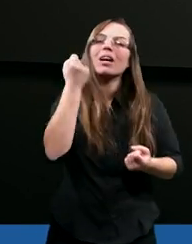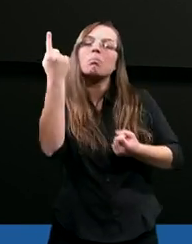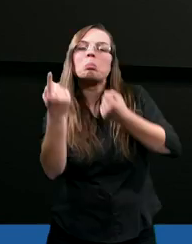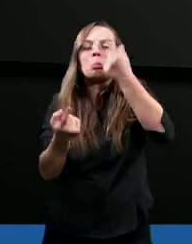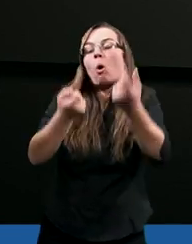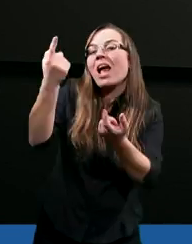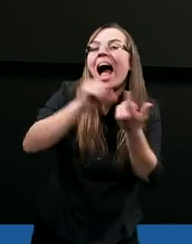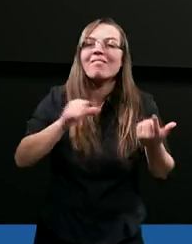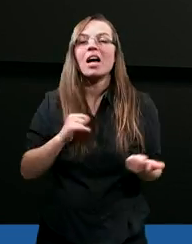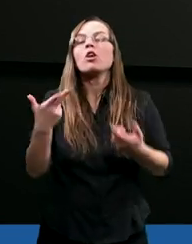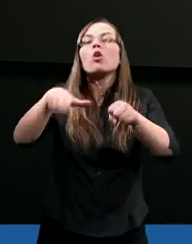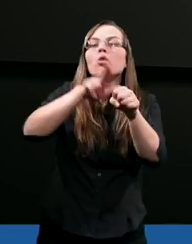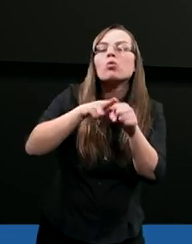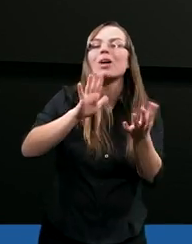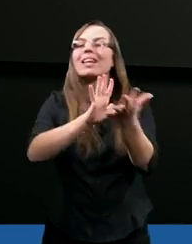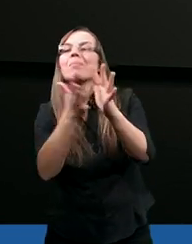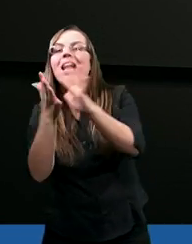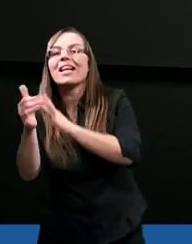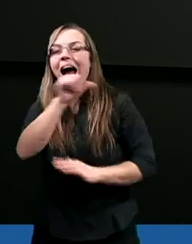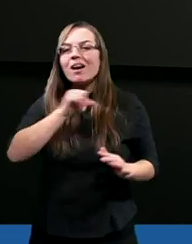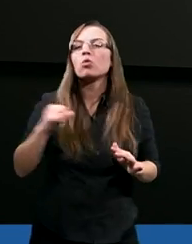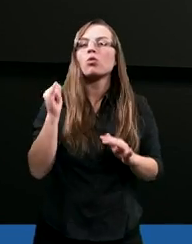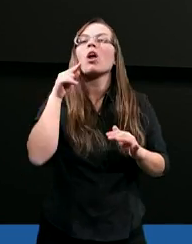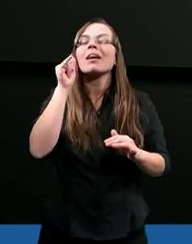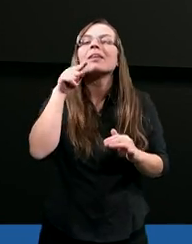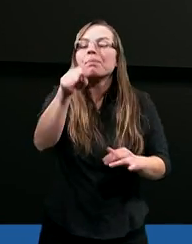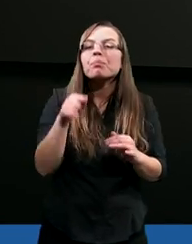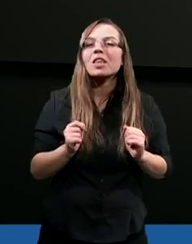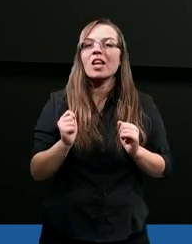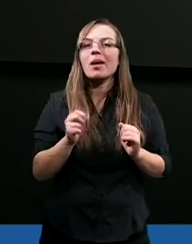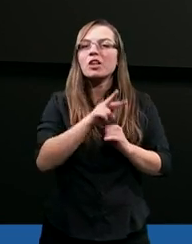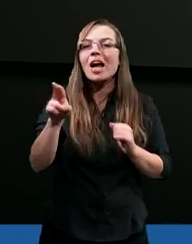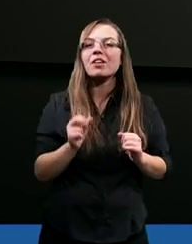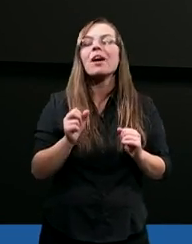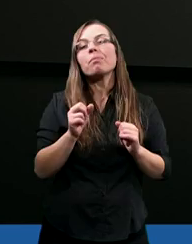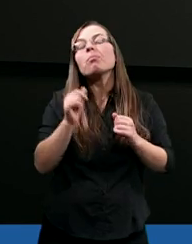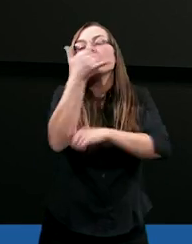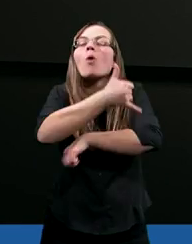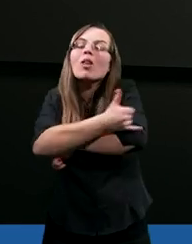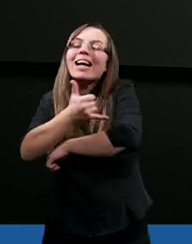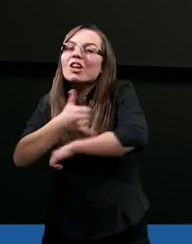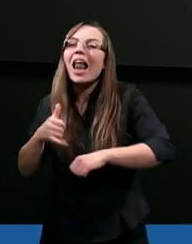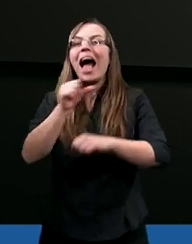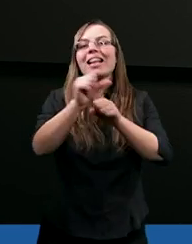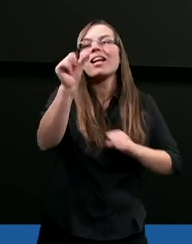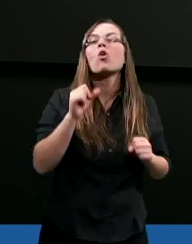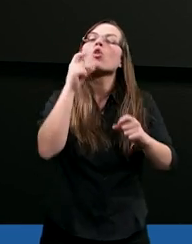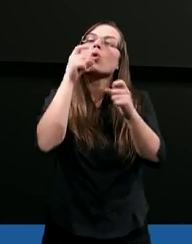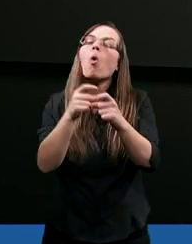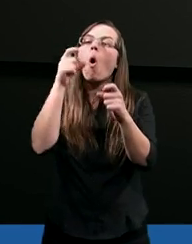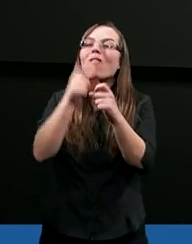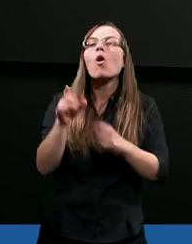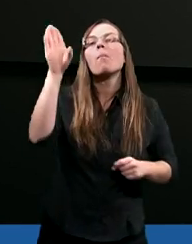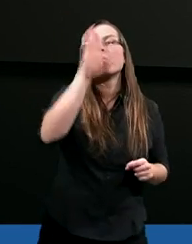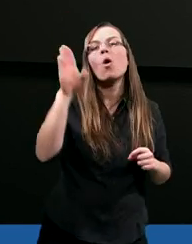które się zmieniają. Już było nawet podkreślone to. Słowo